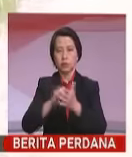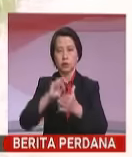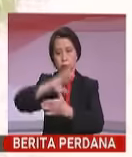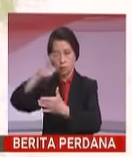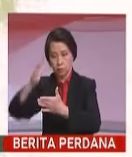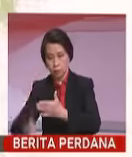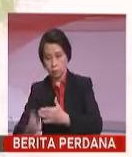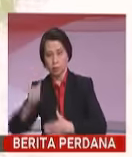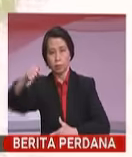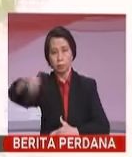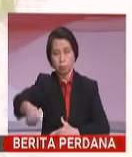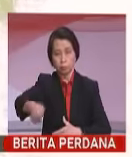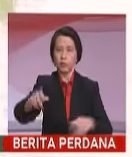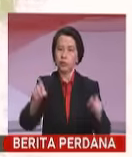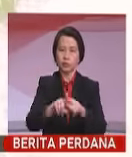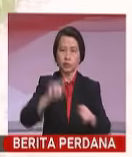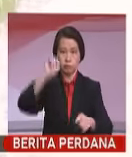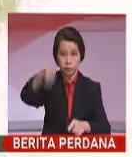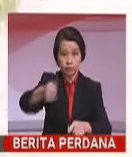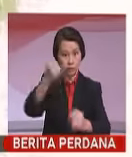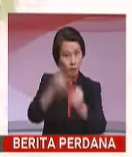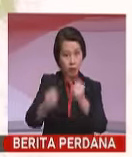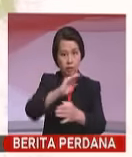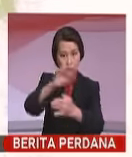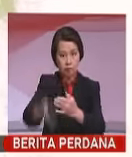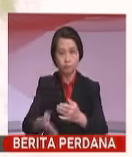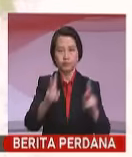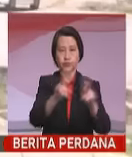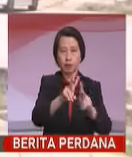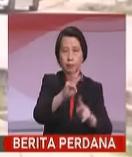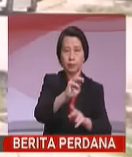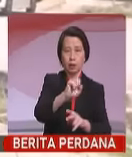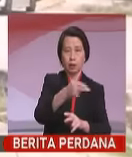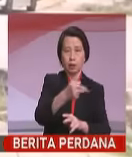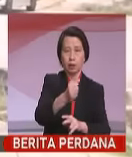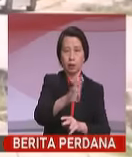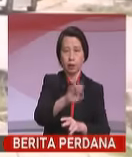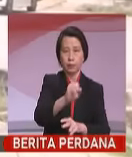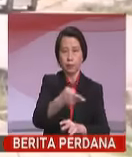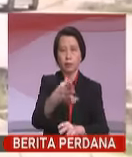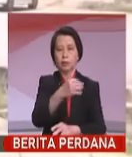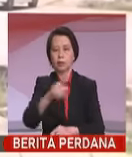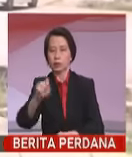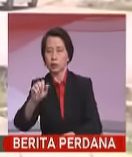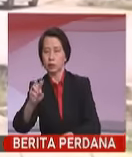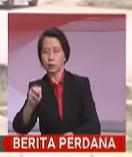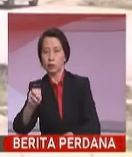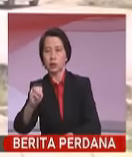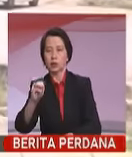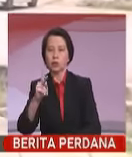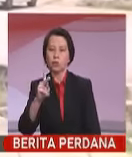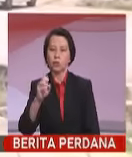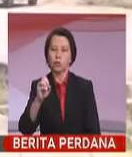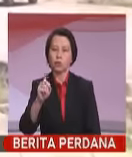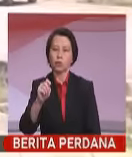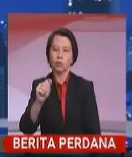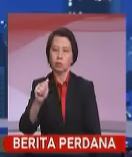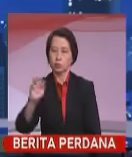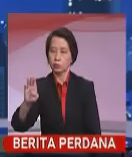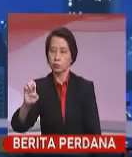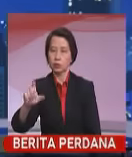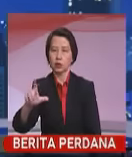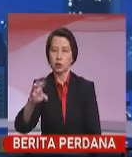ditamatkan esok. Terus ditamatkan esok PKPD Kampung Nahaba dan Kampung Tegudon, Kota Belud.